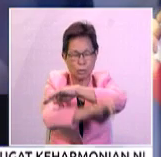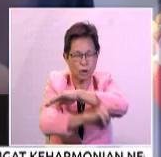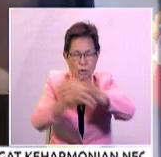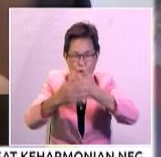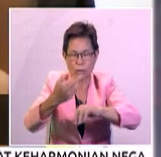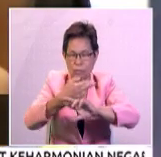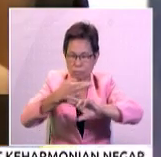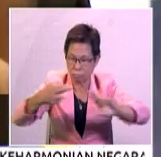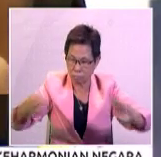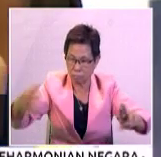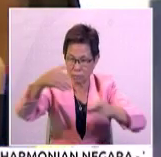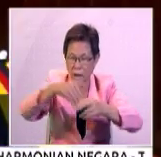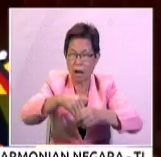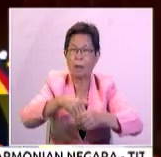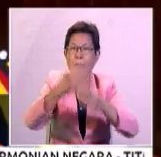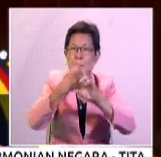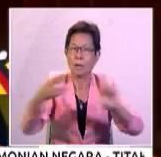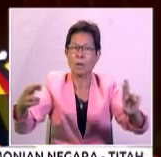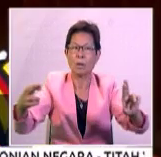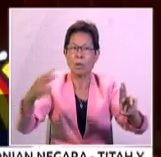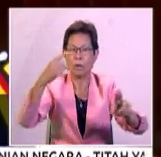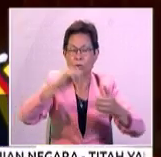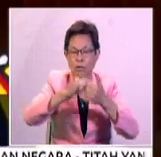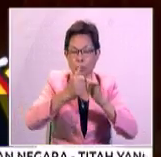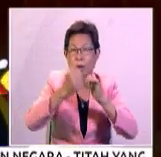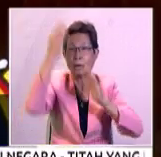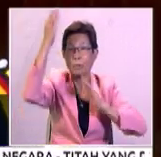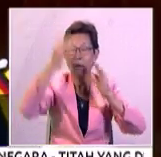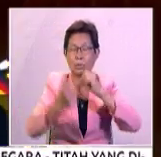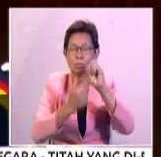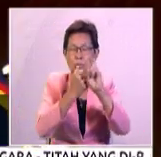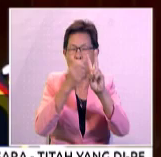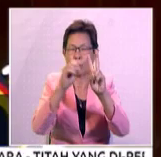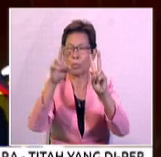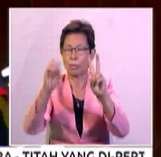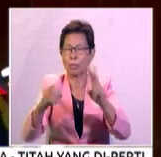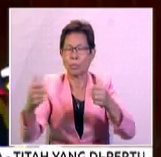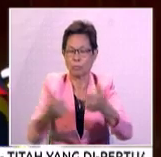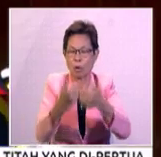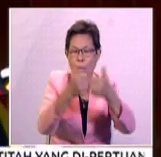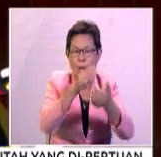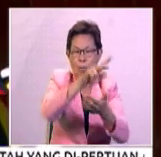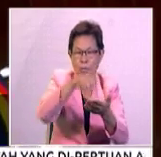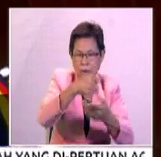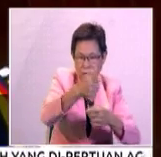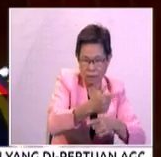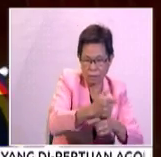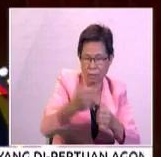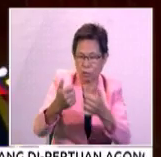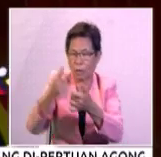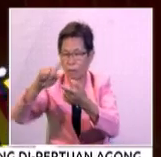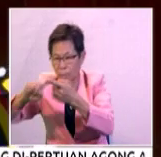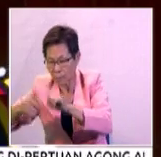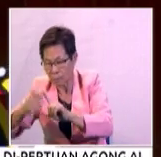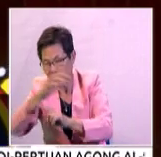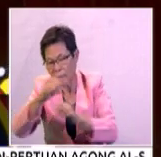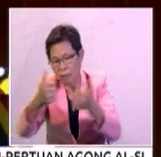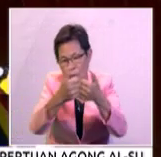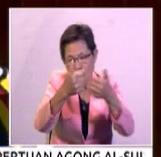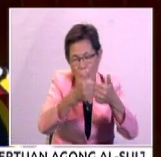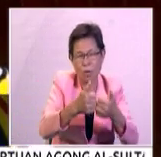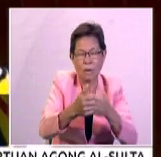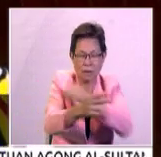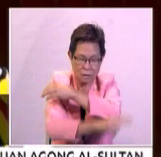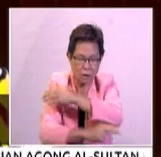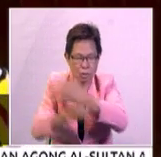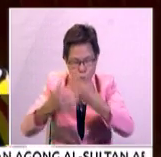membuat persiapan dalaman sebagai persediaan Sukma 2020, malah kejohanan antara pusat latihan, kejohanan persahabatan dan kejohanan antara